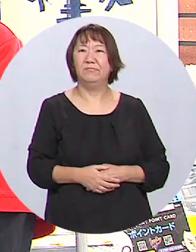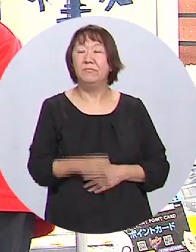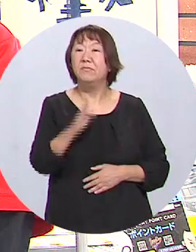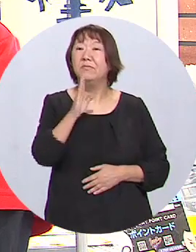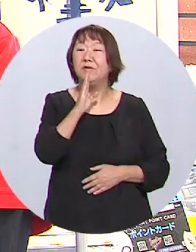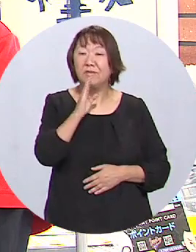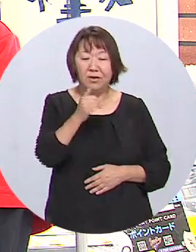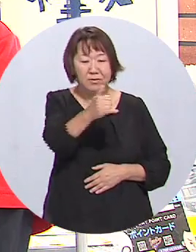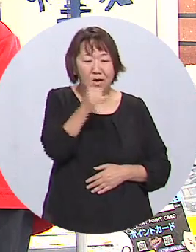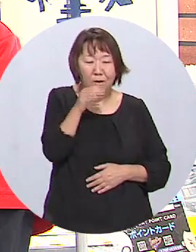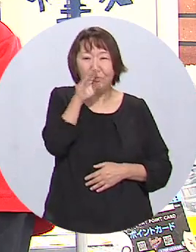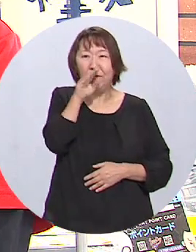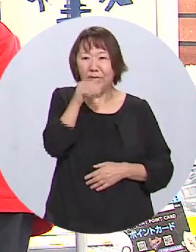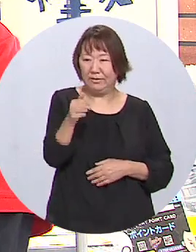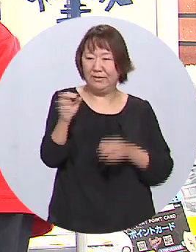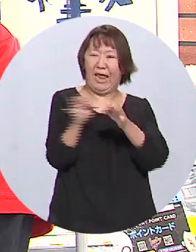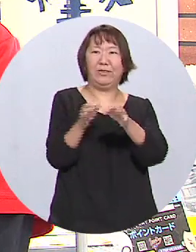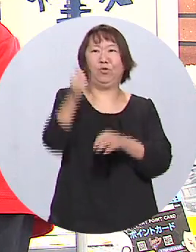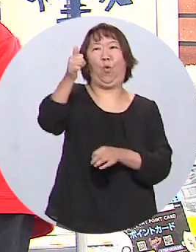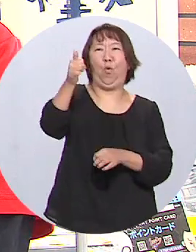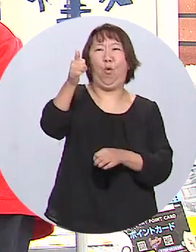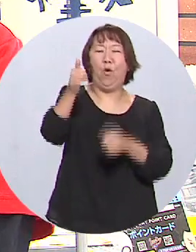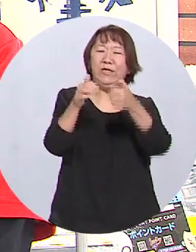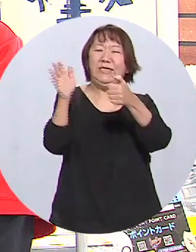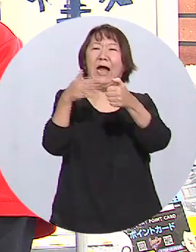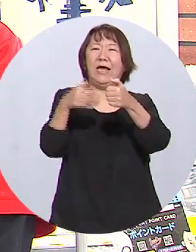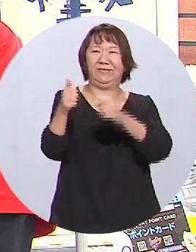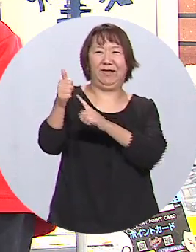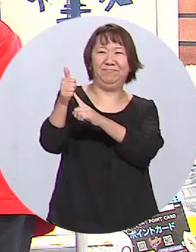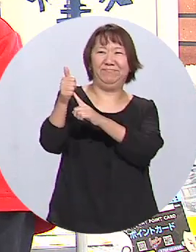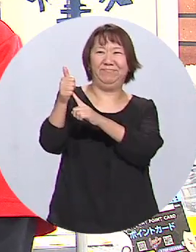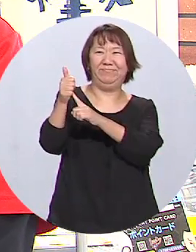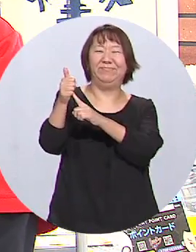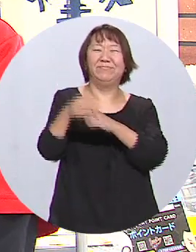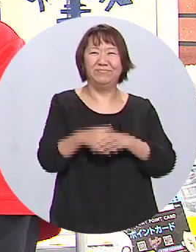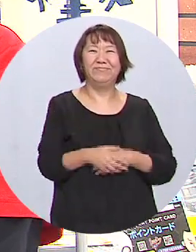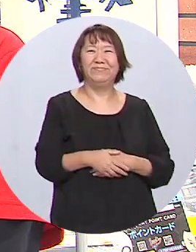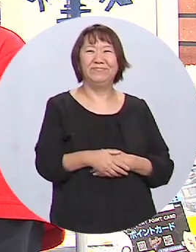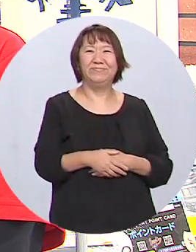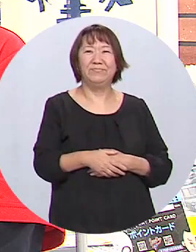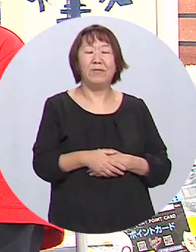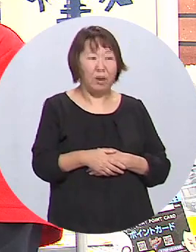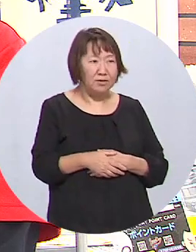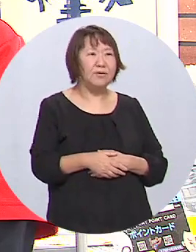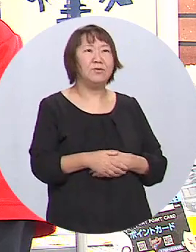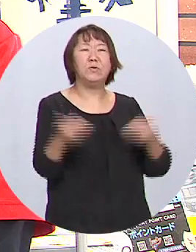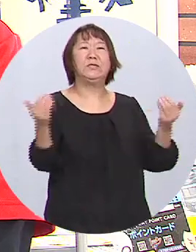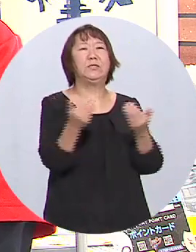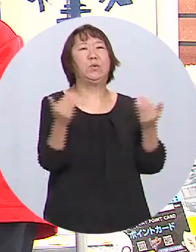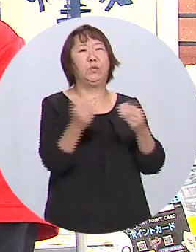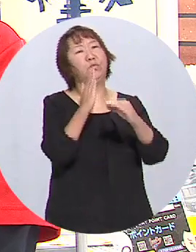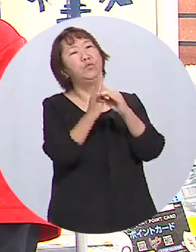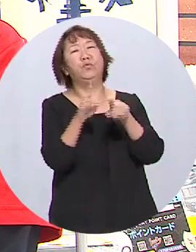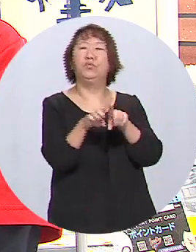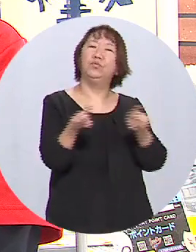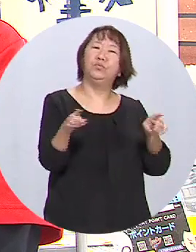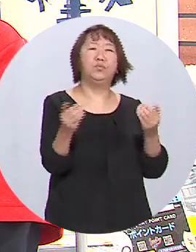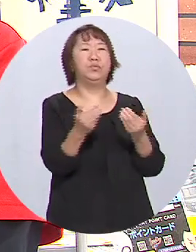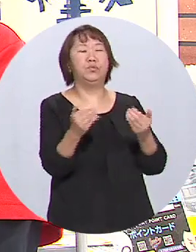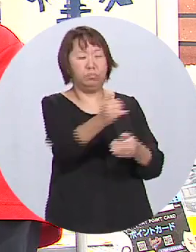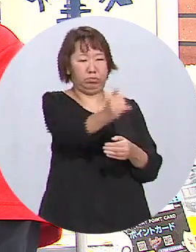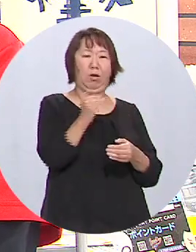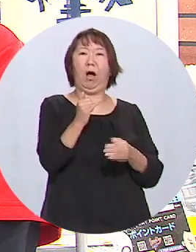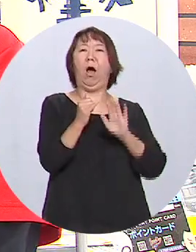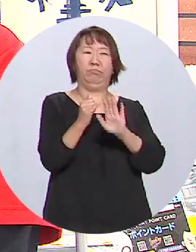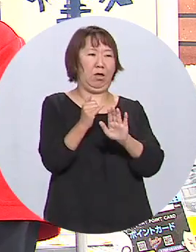実際に電話を受けた店長の五十嵐さんにお話を伺います。 まあ、当時仕事を普通にしていたら電話が一